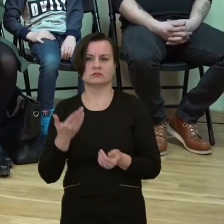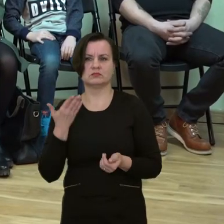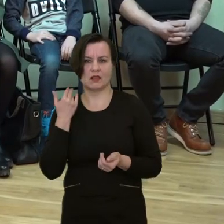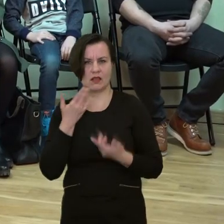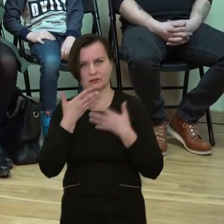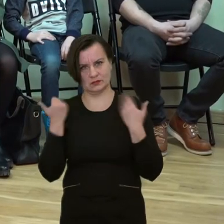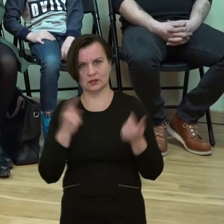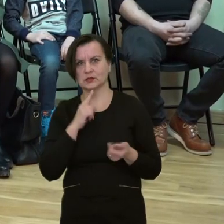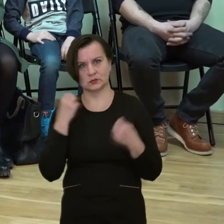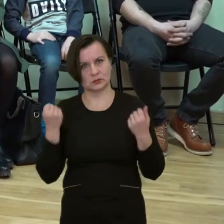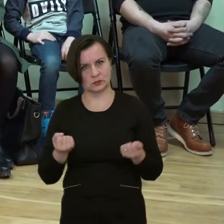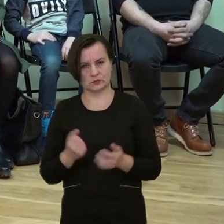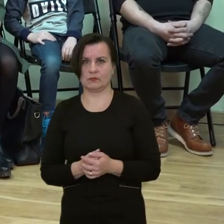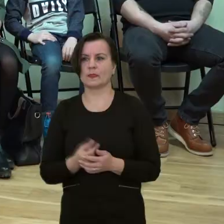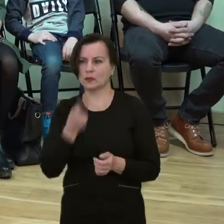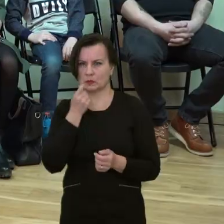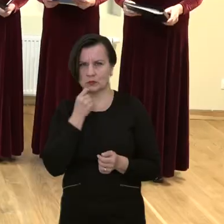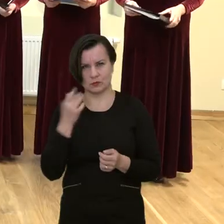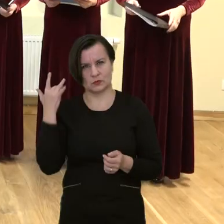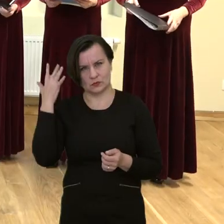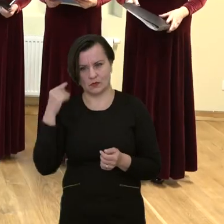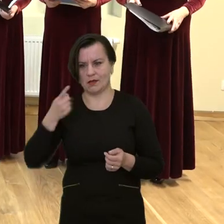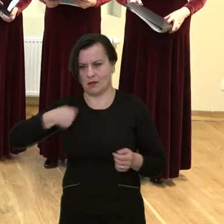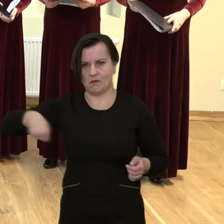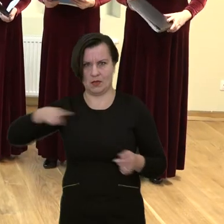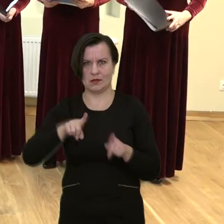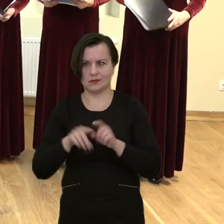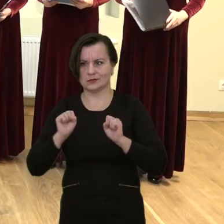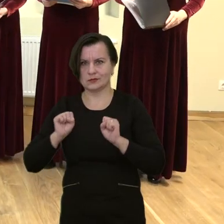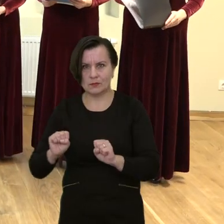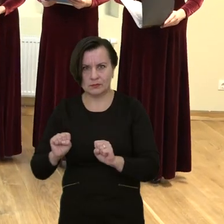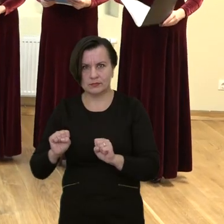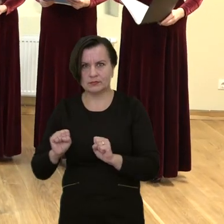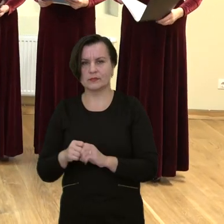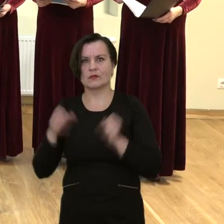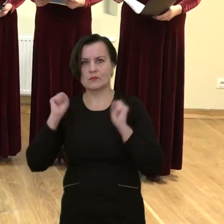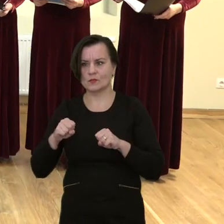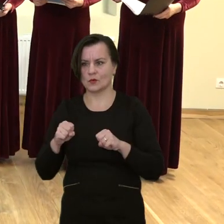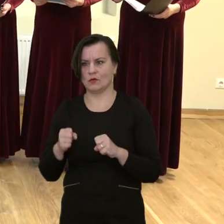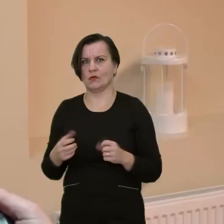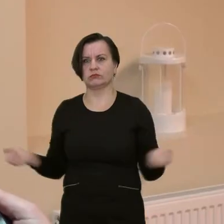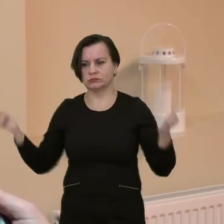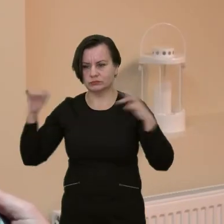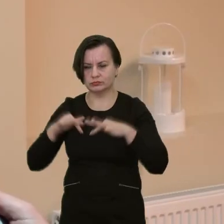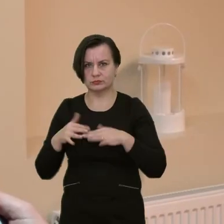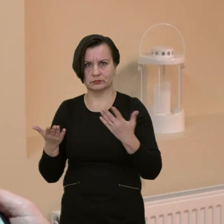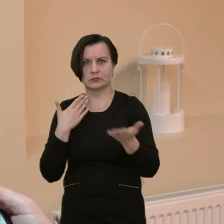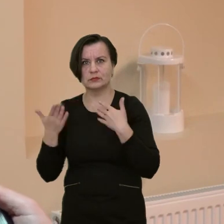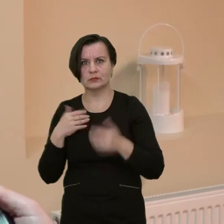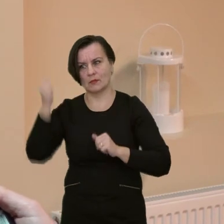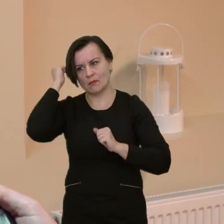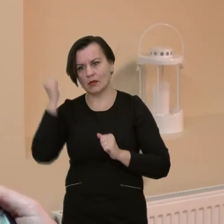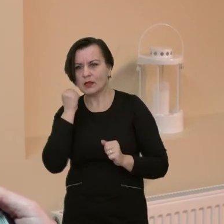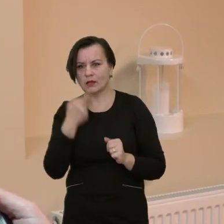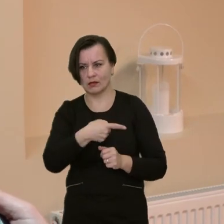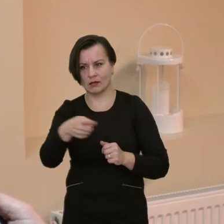staptelti, kad galėtume susibūrti, pabendrauti, pagaliau padėkoti tiems žmonėms ir padėkoti už tai, kad